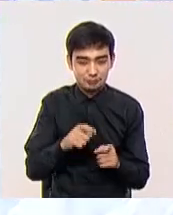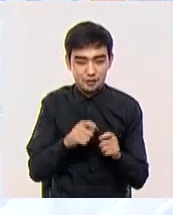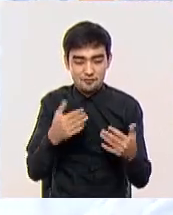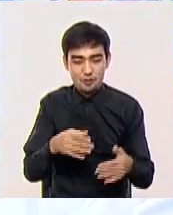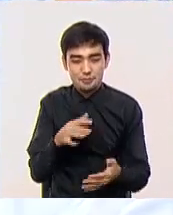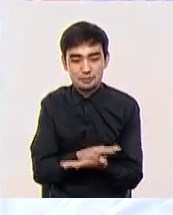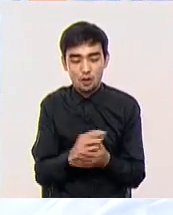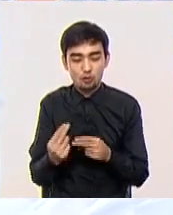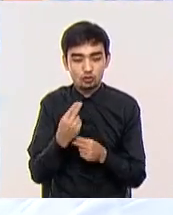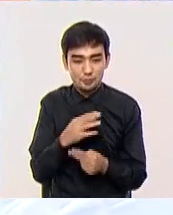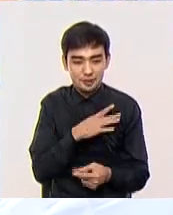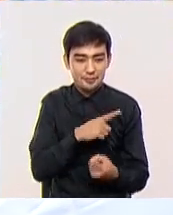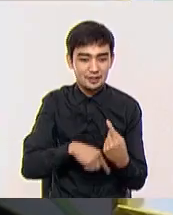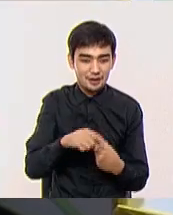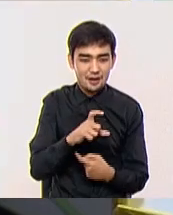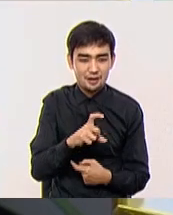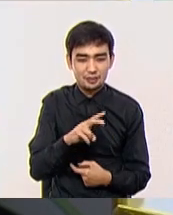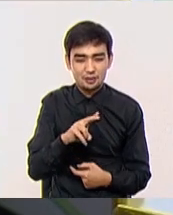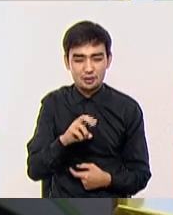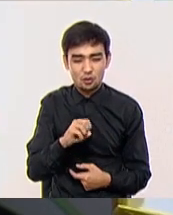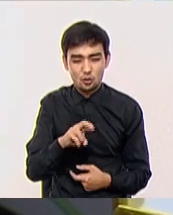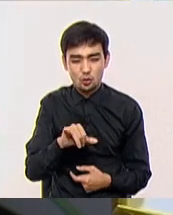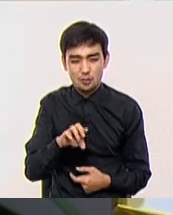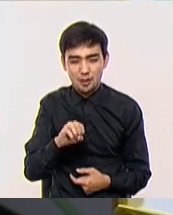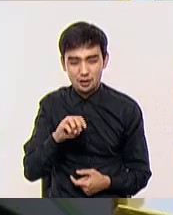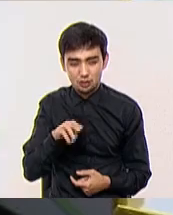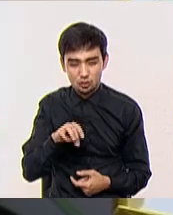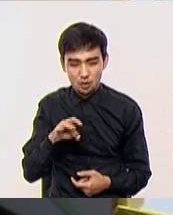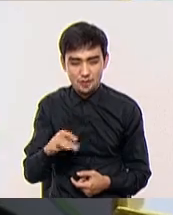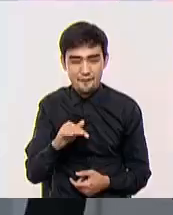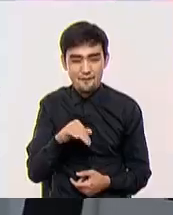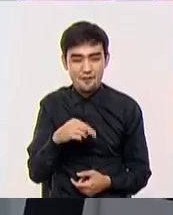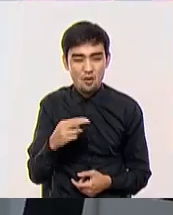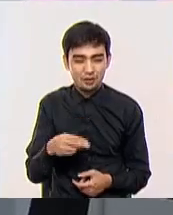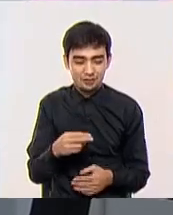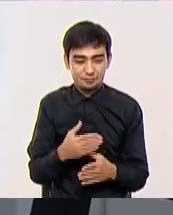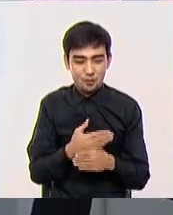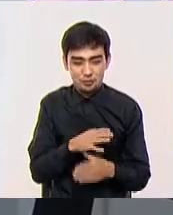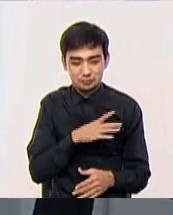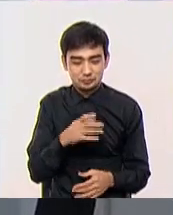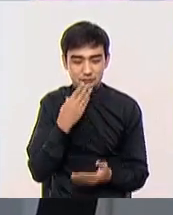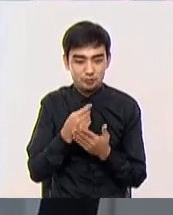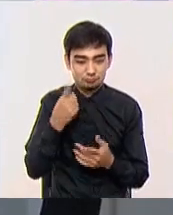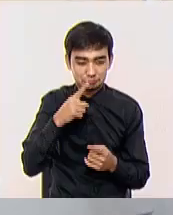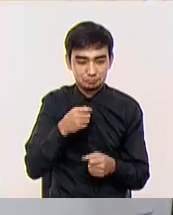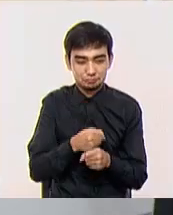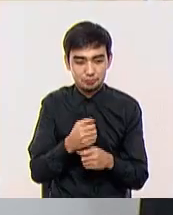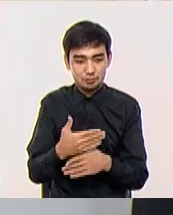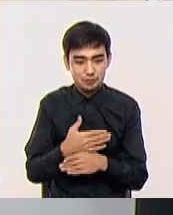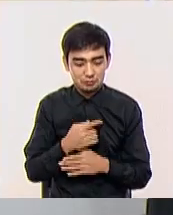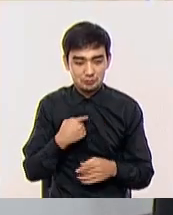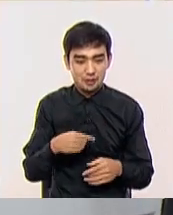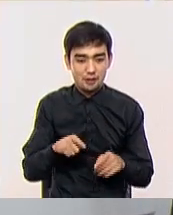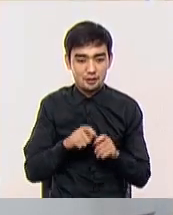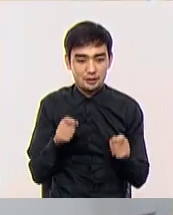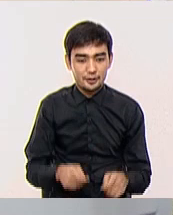бесплатное обучение в бизнес-инкубаторе «Узгерес Powered by Халык Фонд». Все знания он успешно воплотил в жизнь. «Узгерес» очень